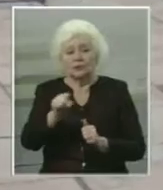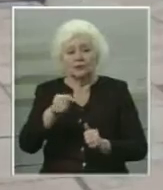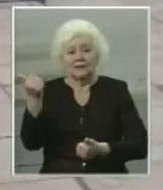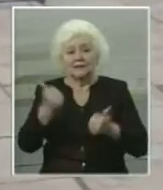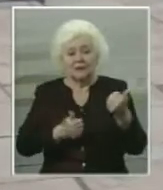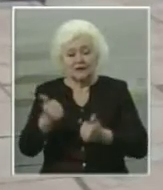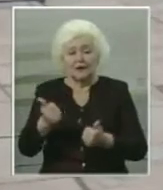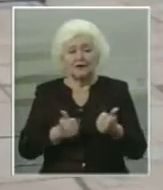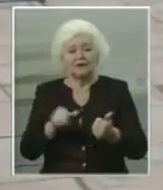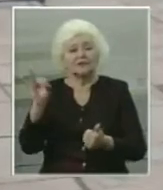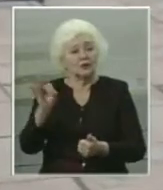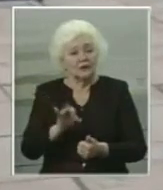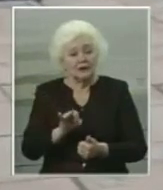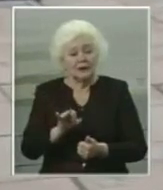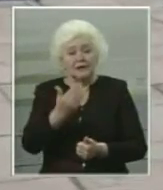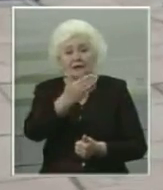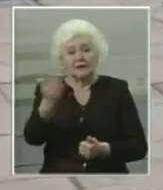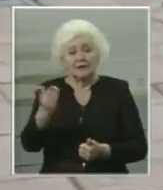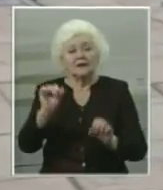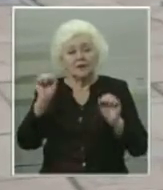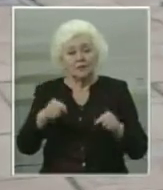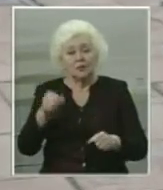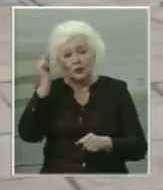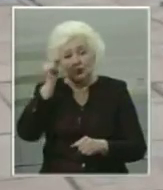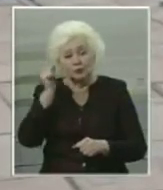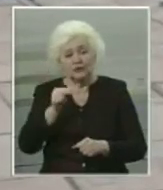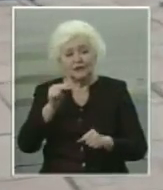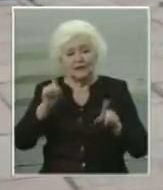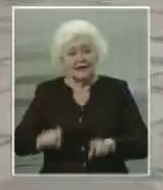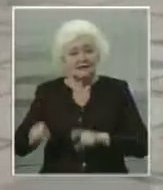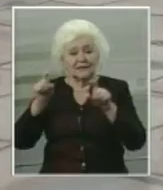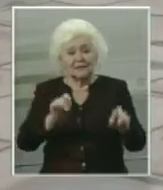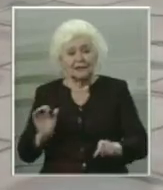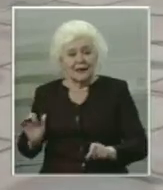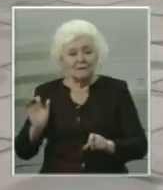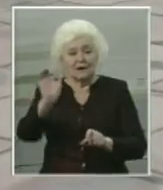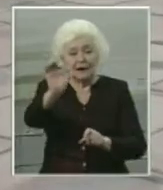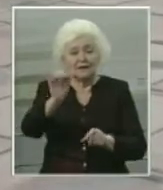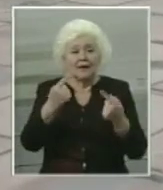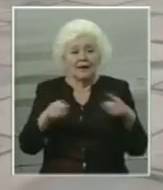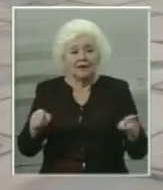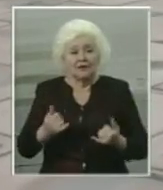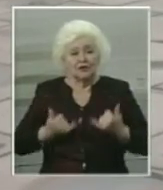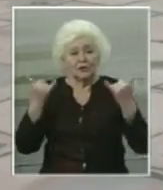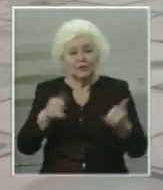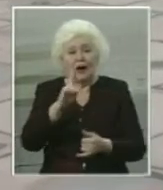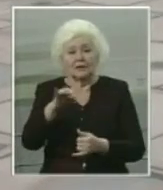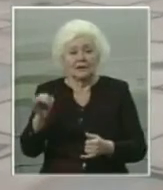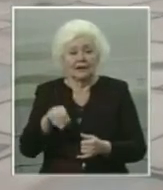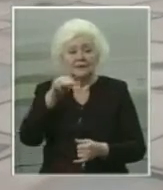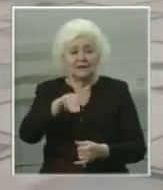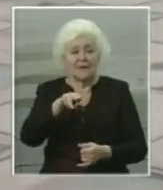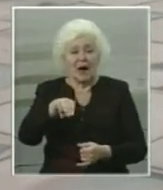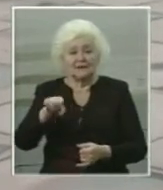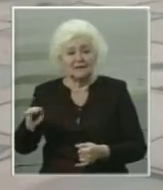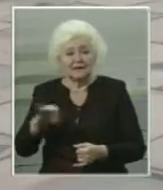молодшій ланці і біг 60 метрів, стрибки і метання. Інша призерка із калинівської команди Тетяна Панасенко,